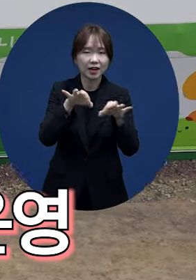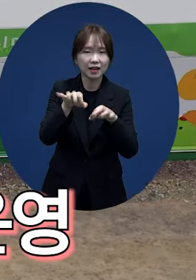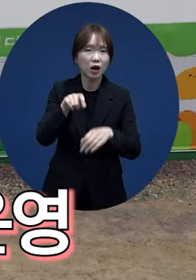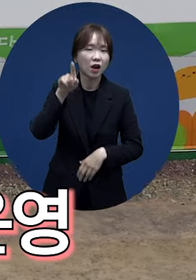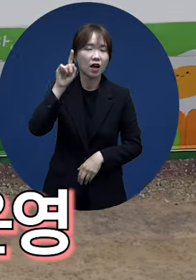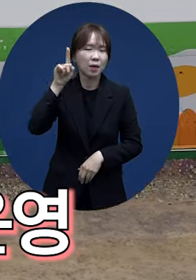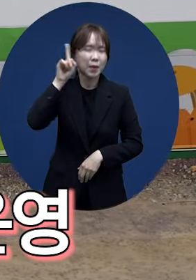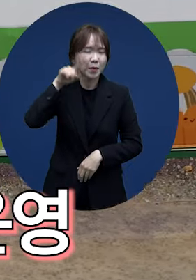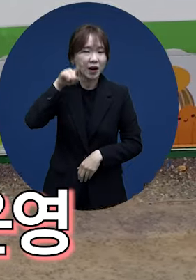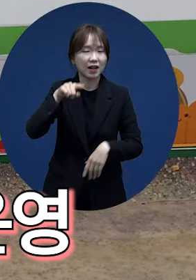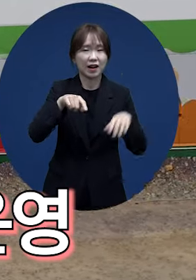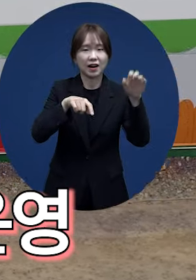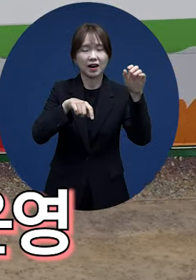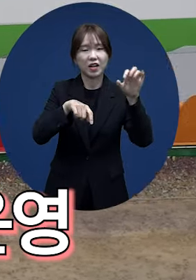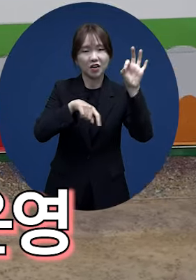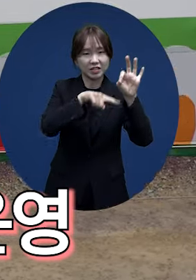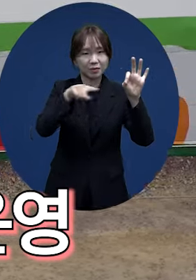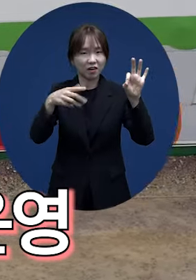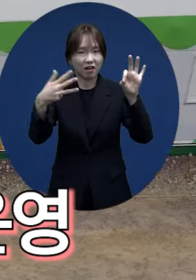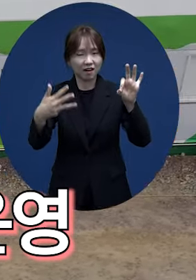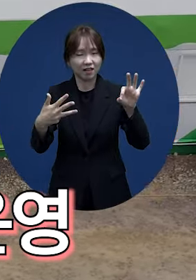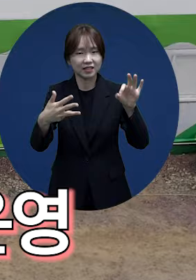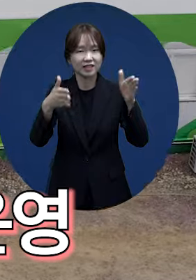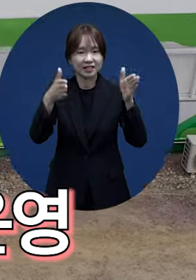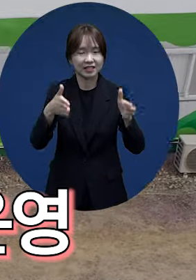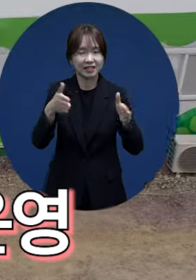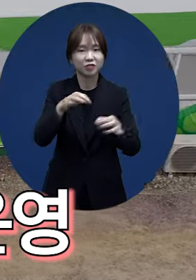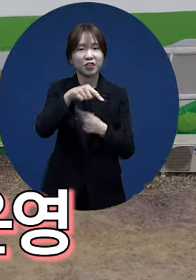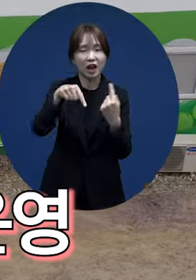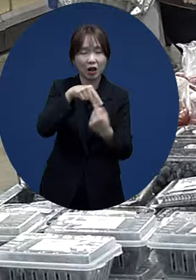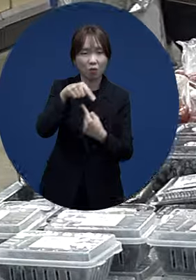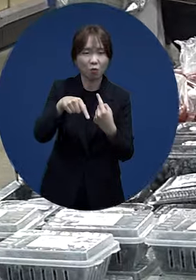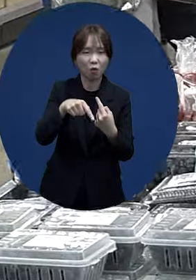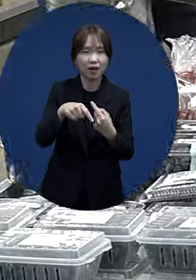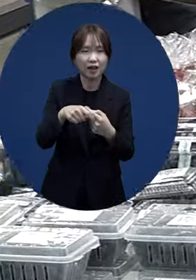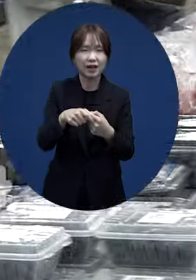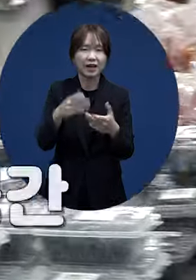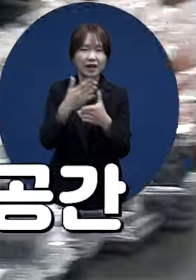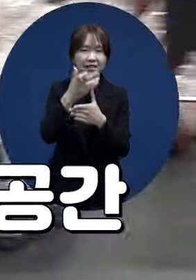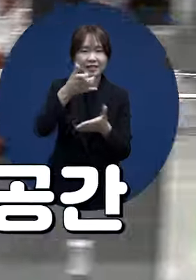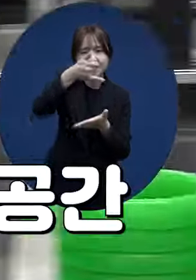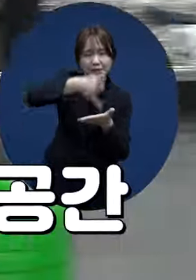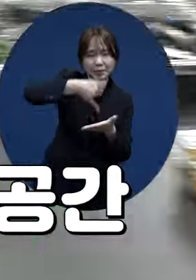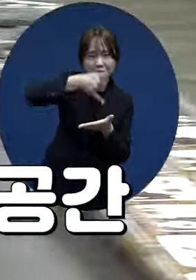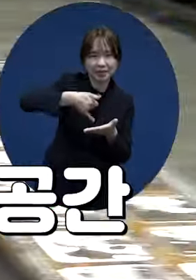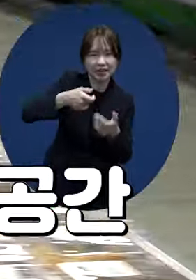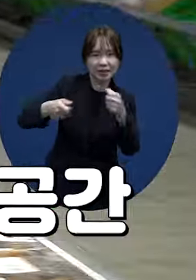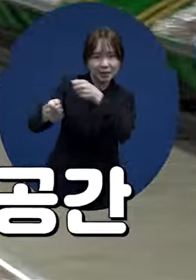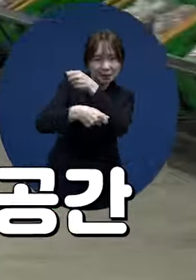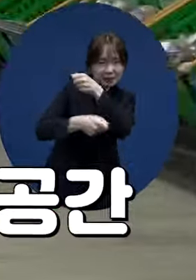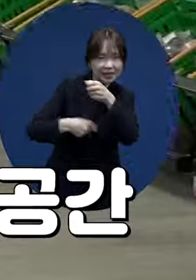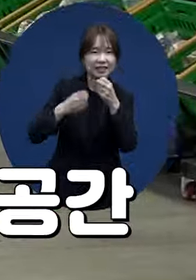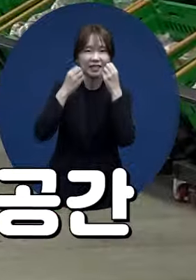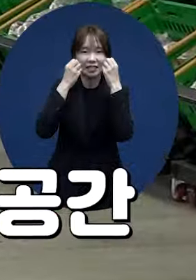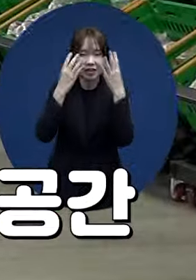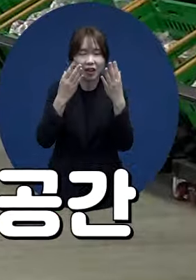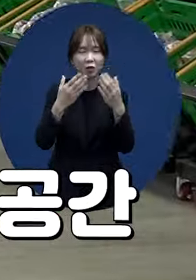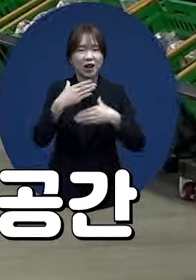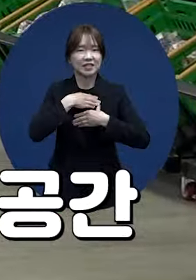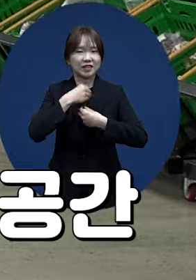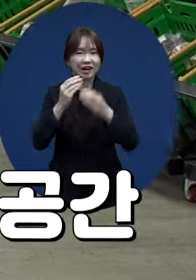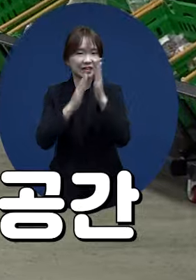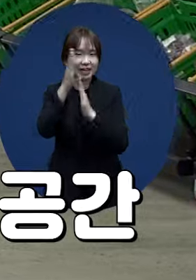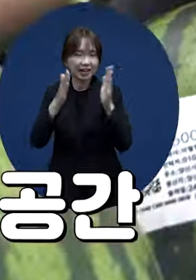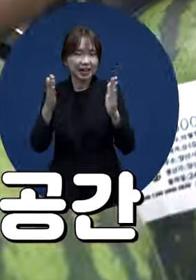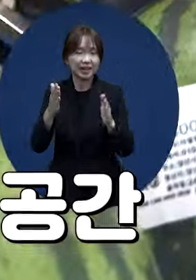직매장은요, 매일 오전 10시부터 오후 8시까지 운영되고요, 우리 지역 농민들이 생산한 신선하고 안전한